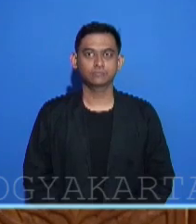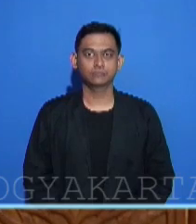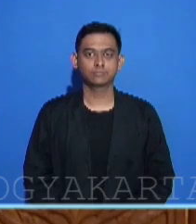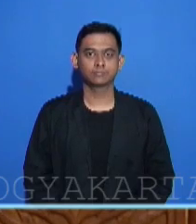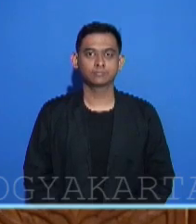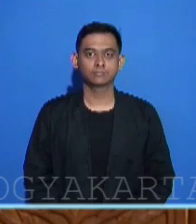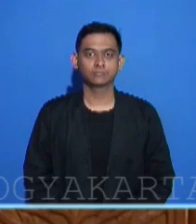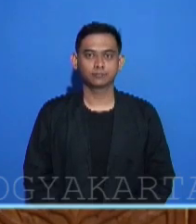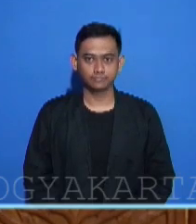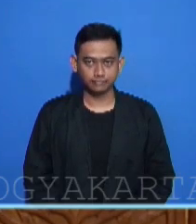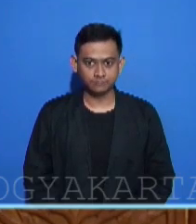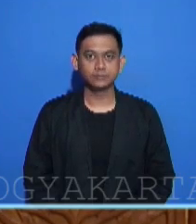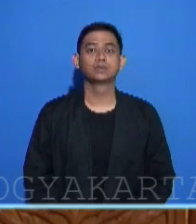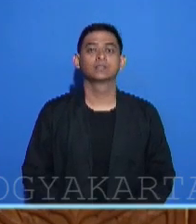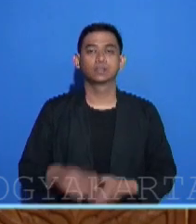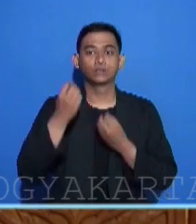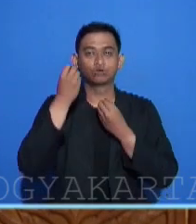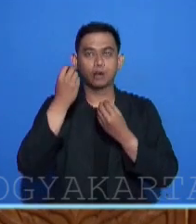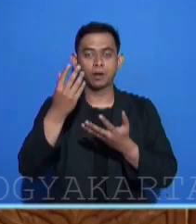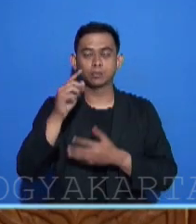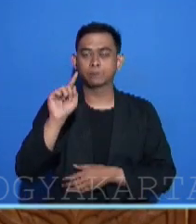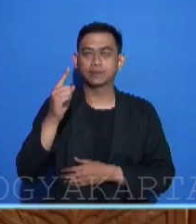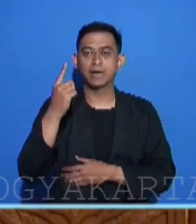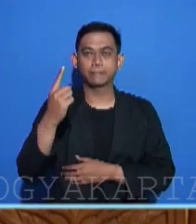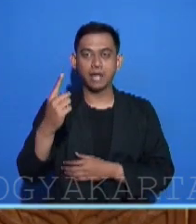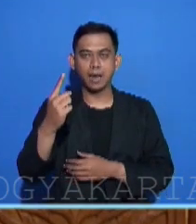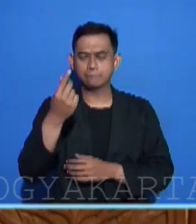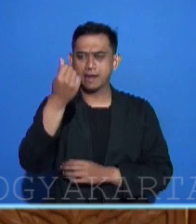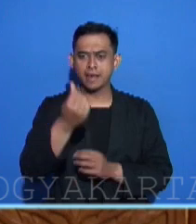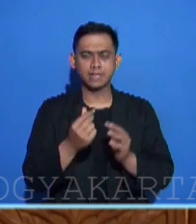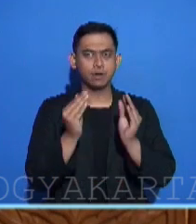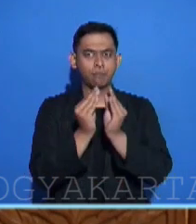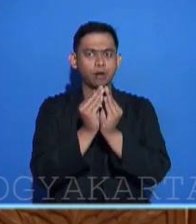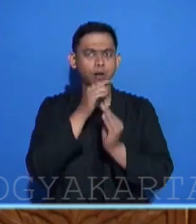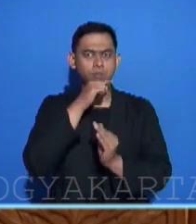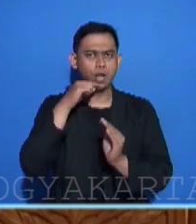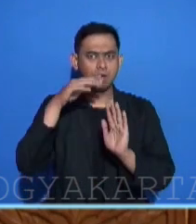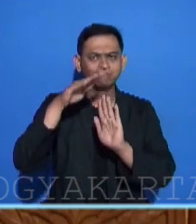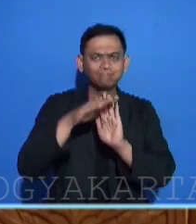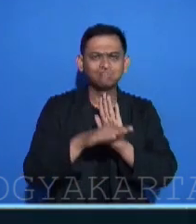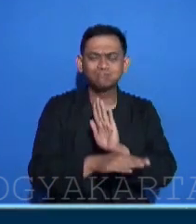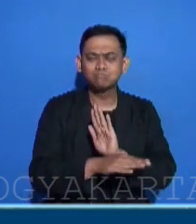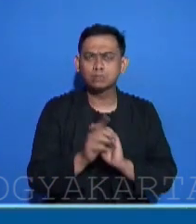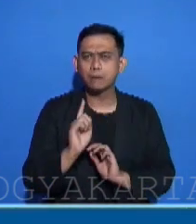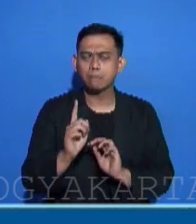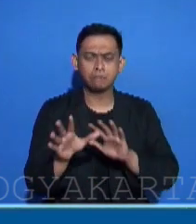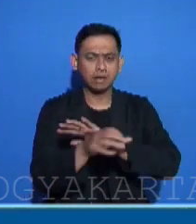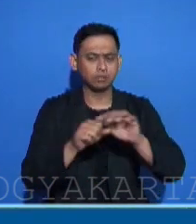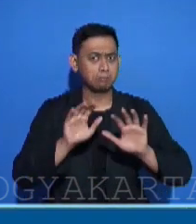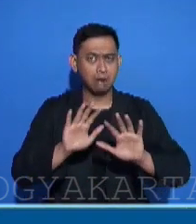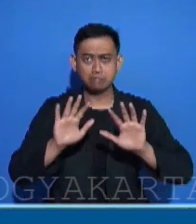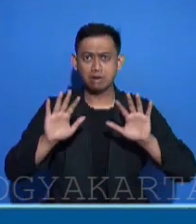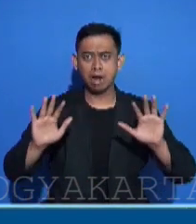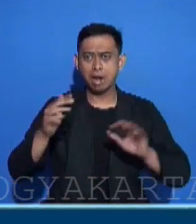Poro pemirsa sak sampunipun pengaosing anjlok amargi panen raya sawetawis kapengker ing wekdal sak menika pengaosing brambet